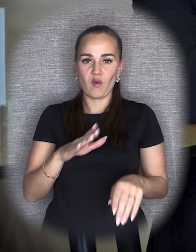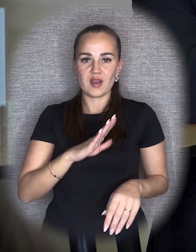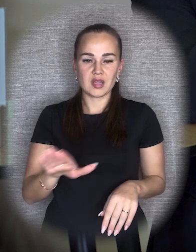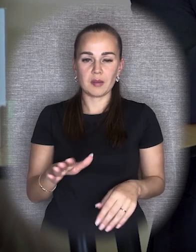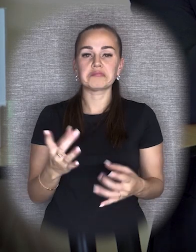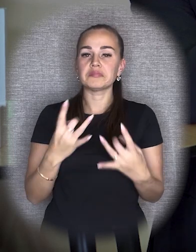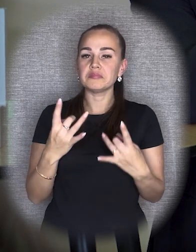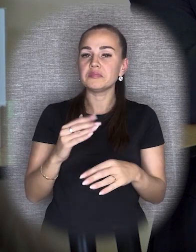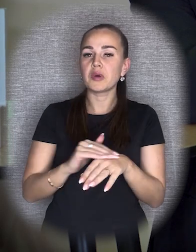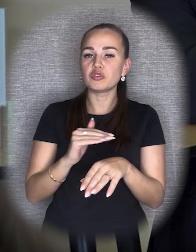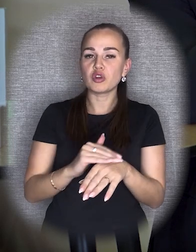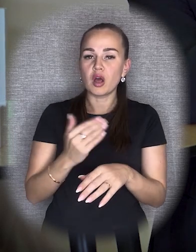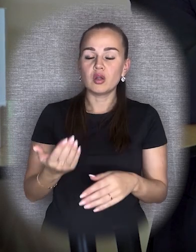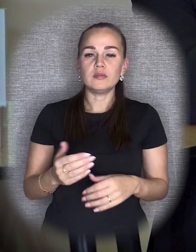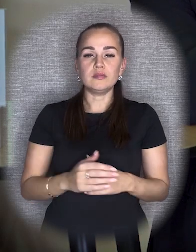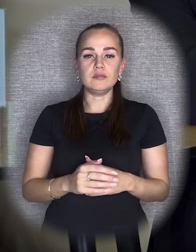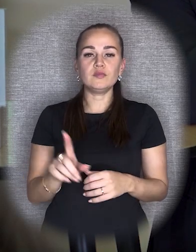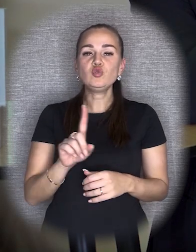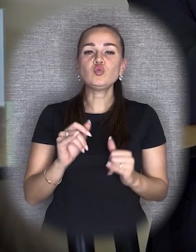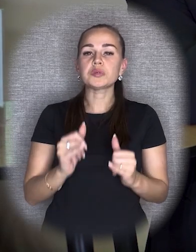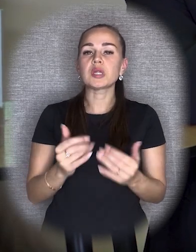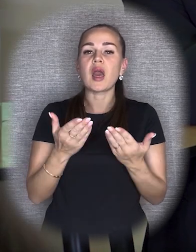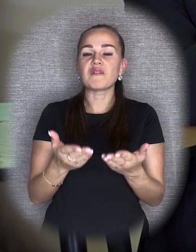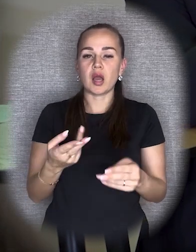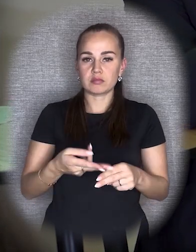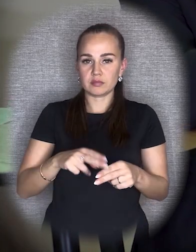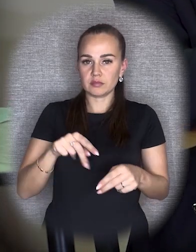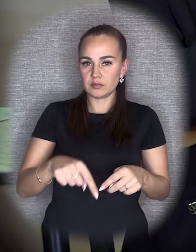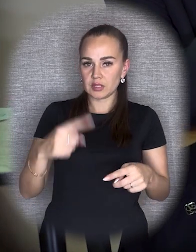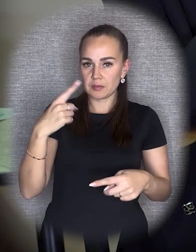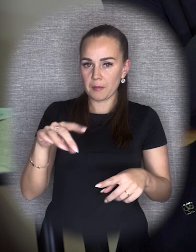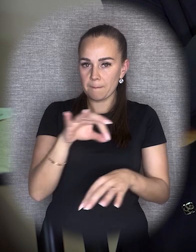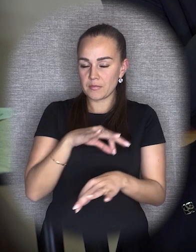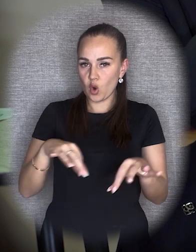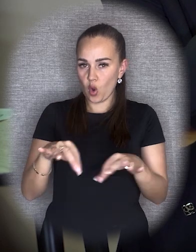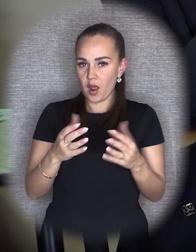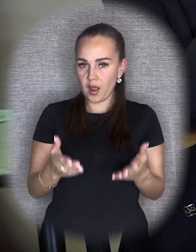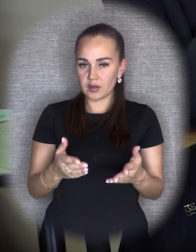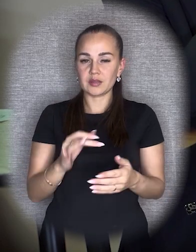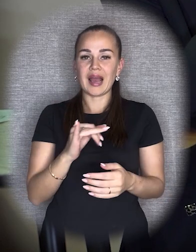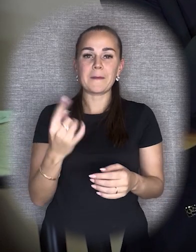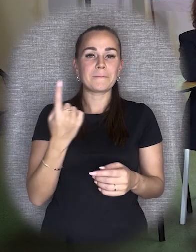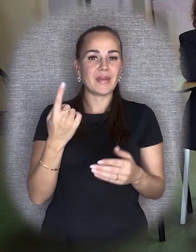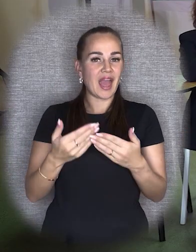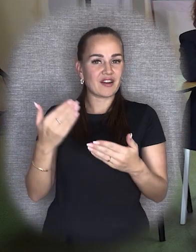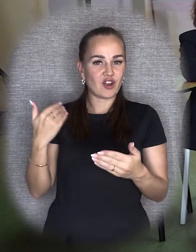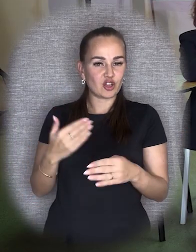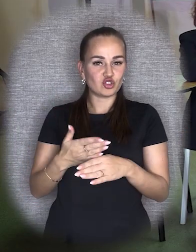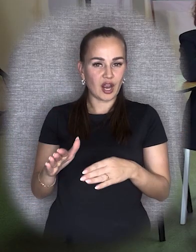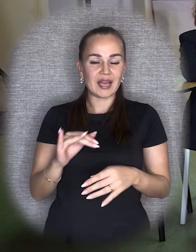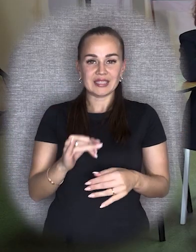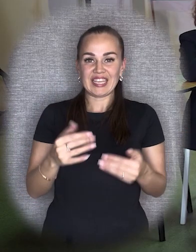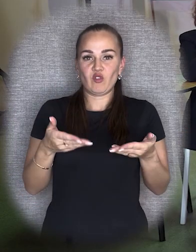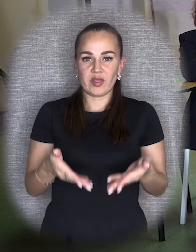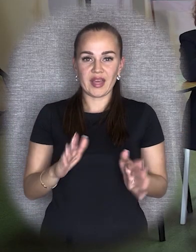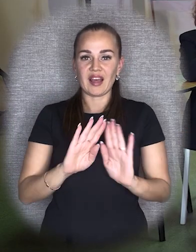Расскажите, пожалуйста, вот как, что для вас этот проект? И первая его часть, классическая скульптура, и вот эта